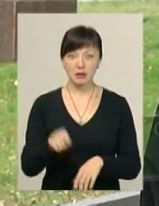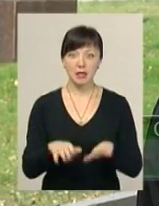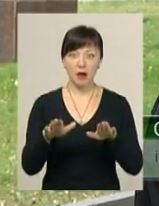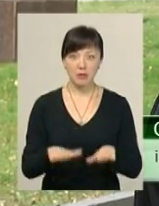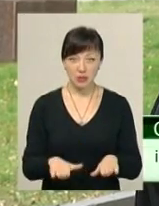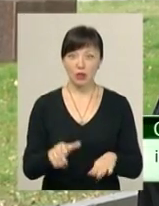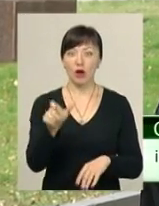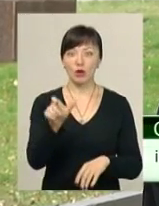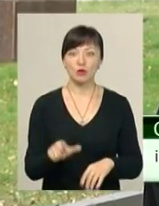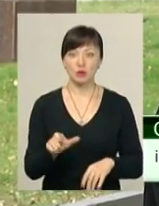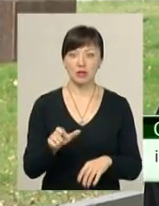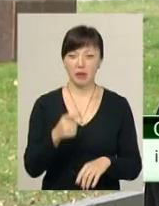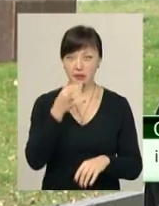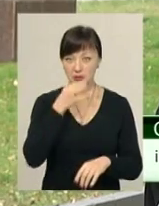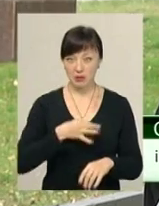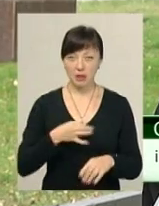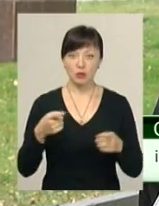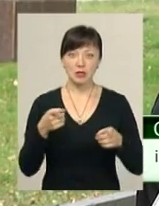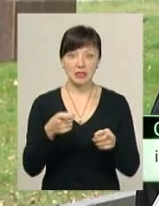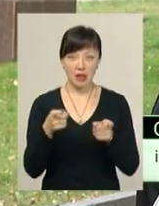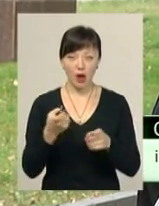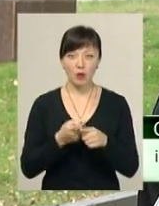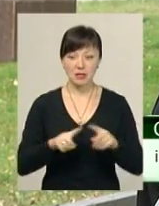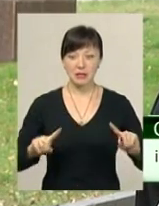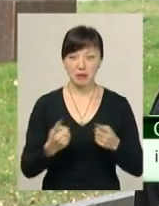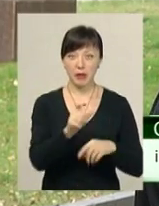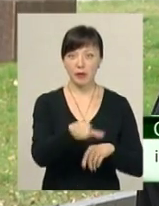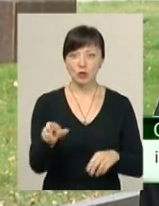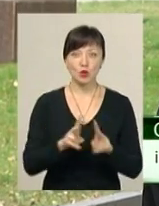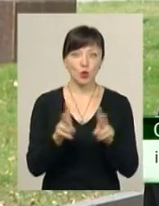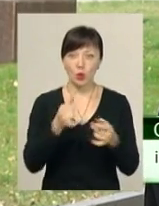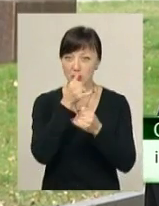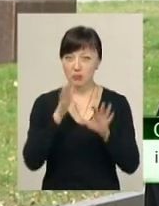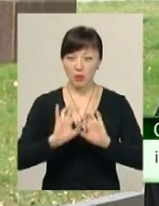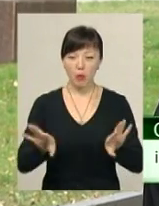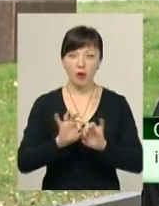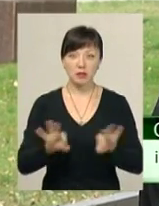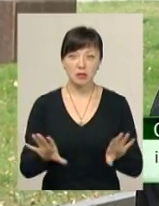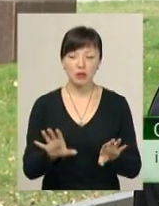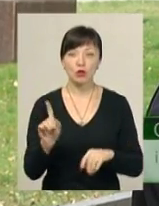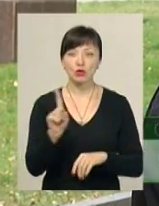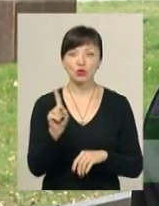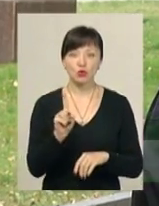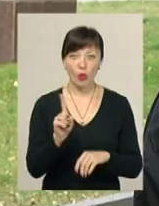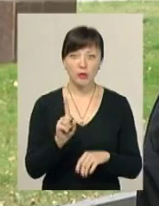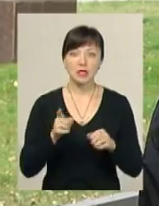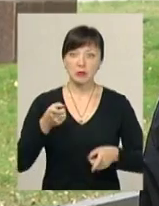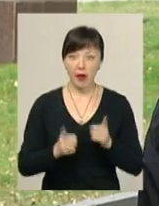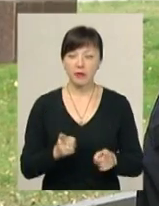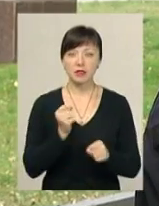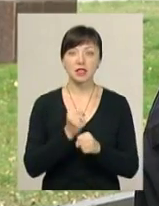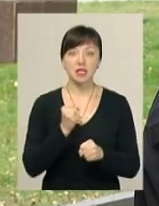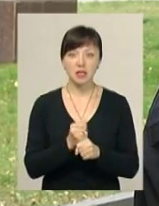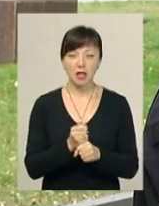повідомив, що громадяни стріляють. Після затримання даних осіб ніхто не зміг дати пояснення щодо того, що справді